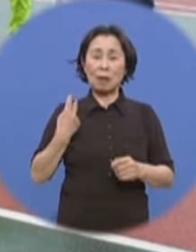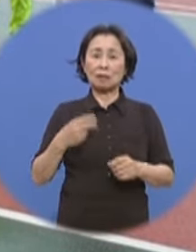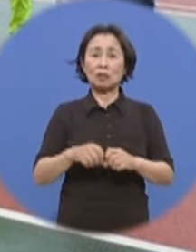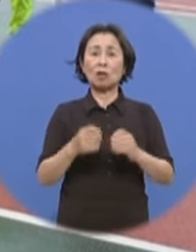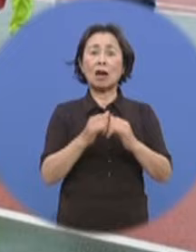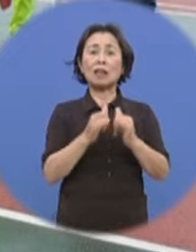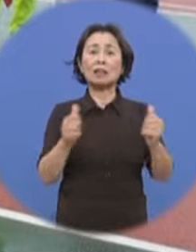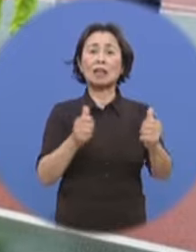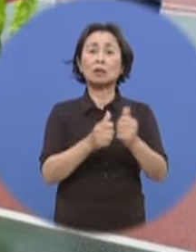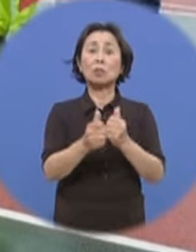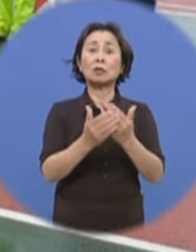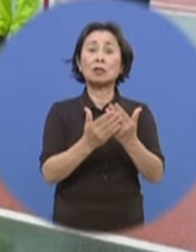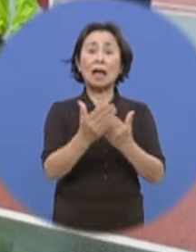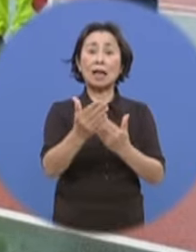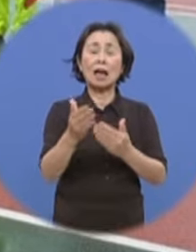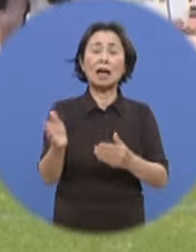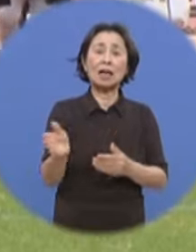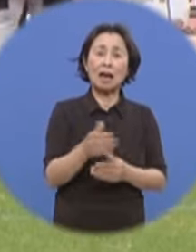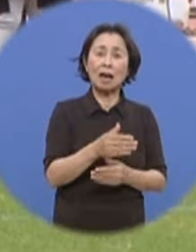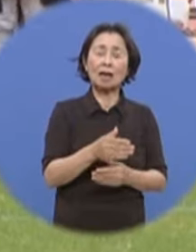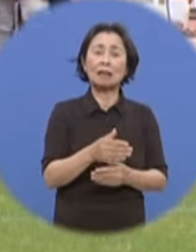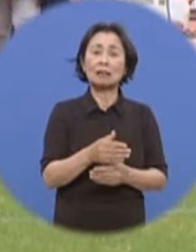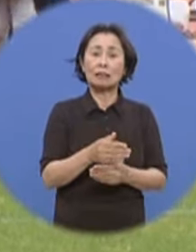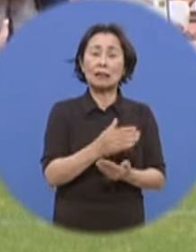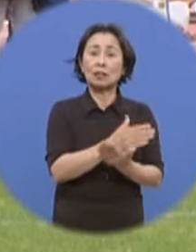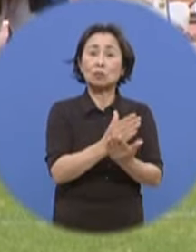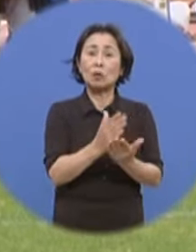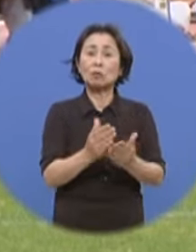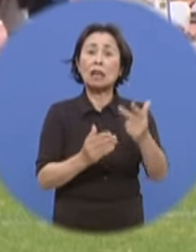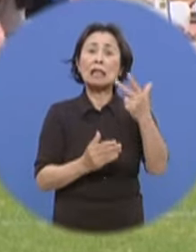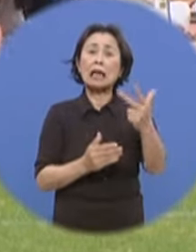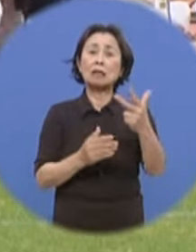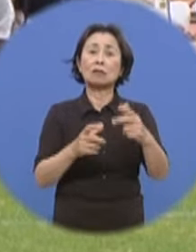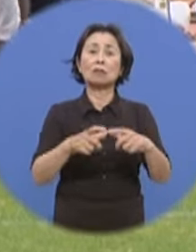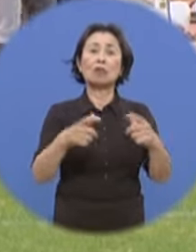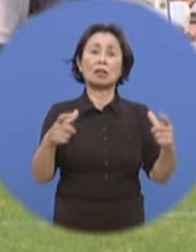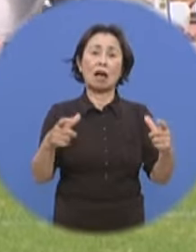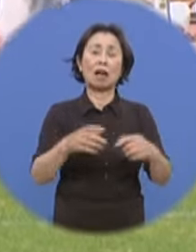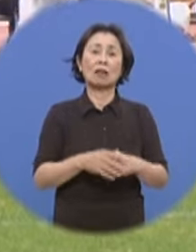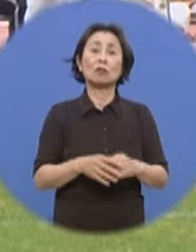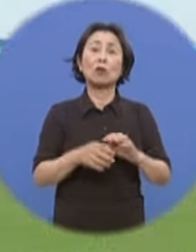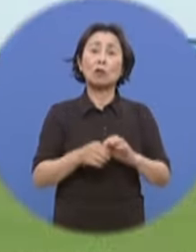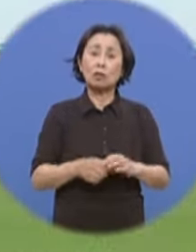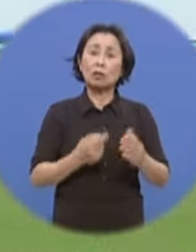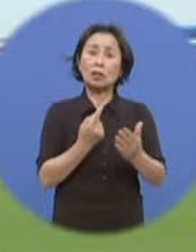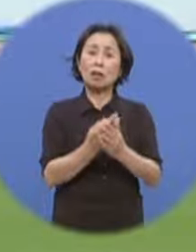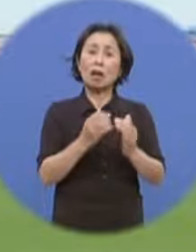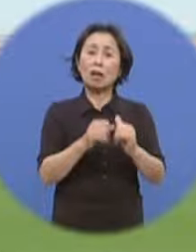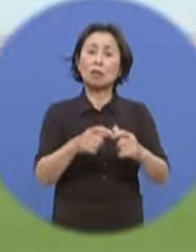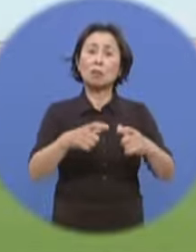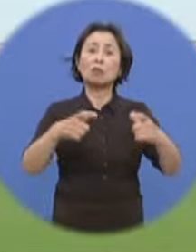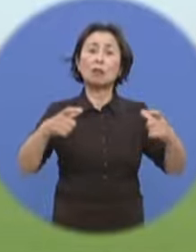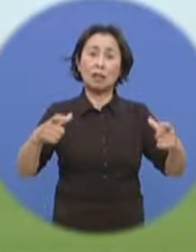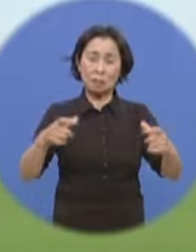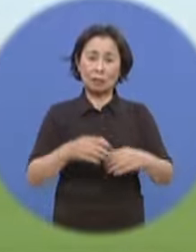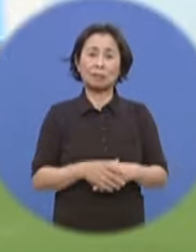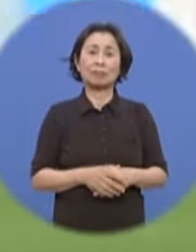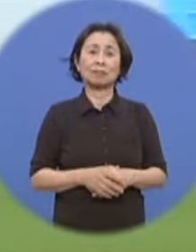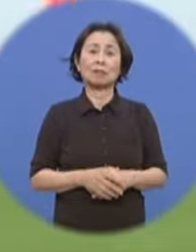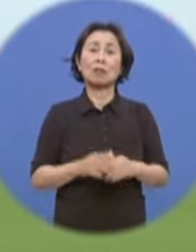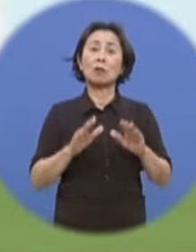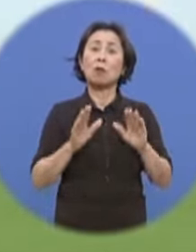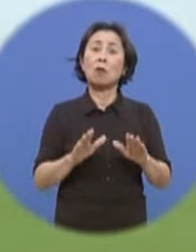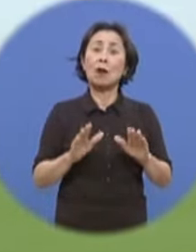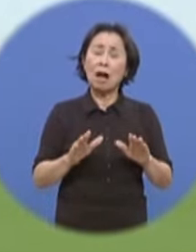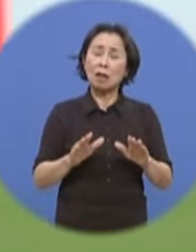障害者スポーツ大会から7競技に種目が増えたことで対象者が広がっています今大会はこの